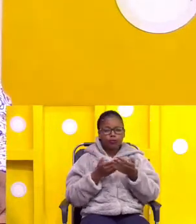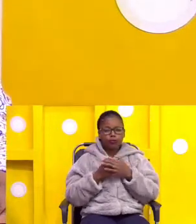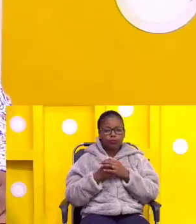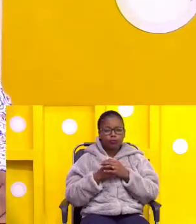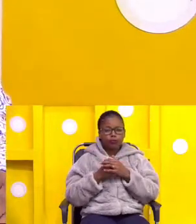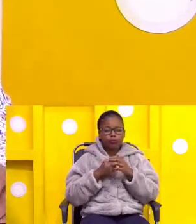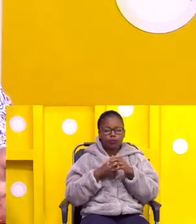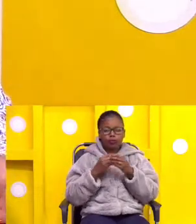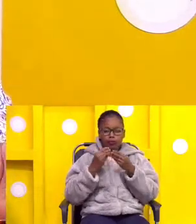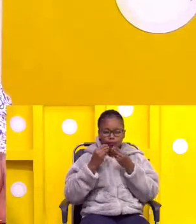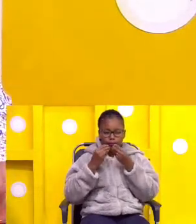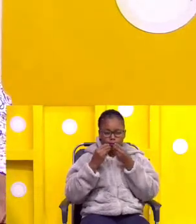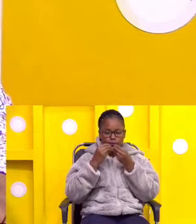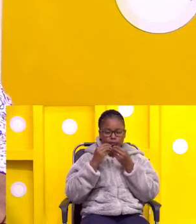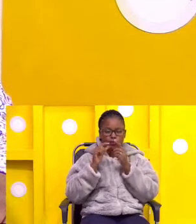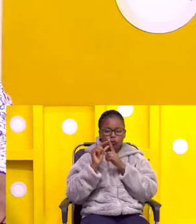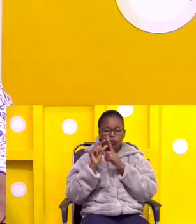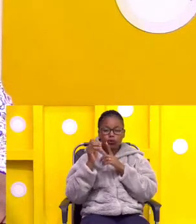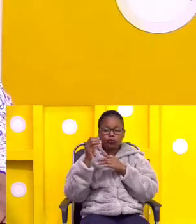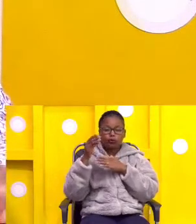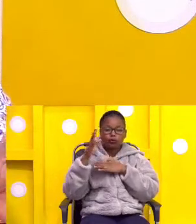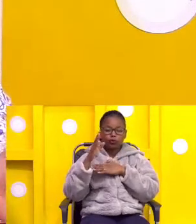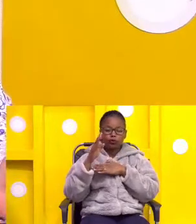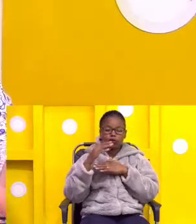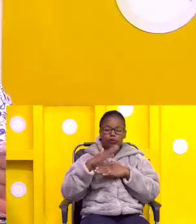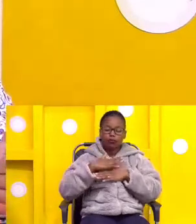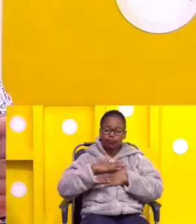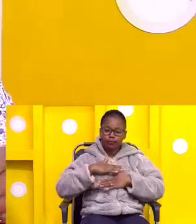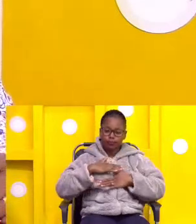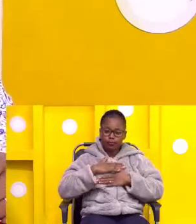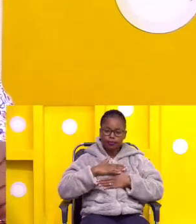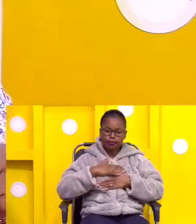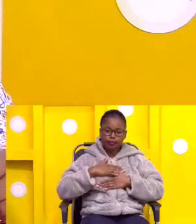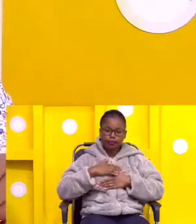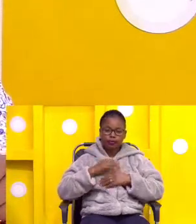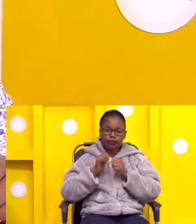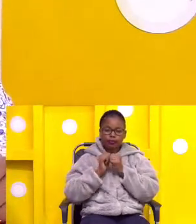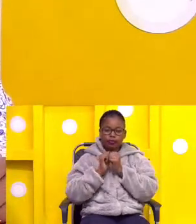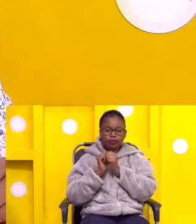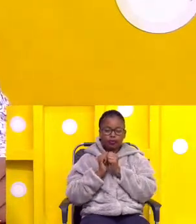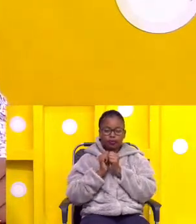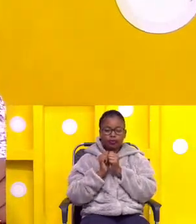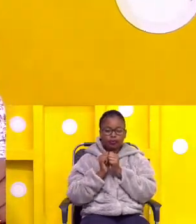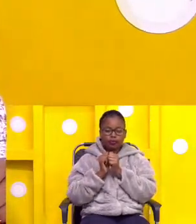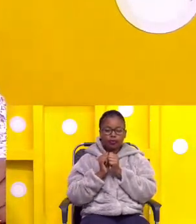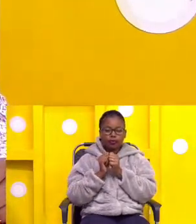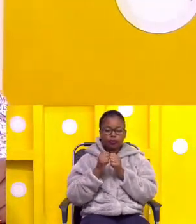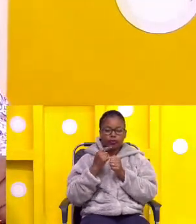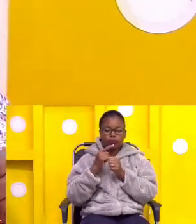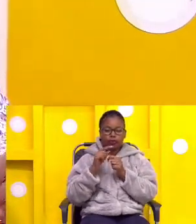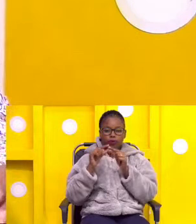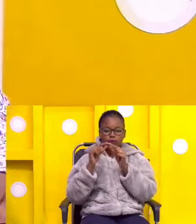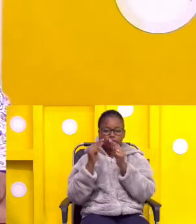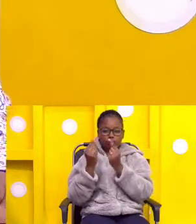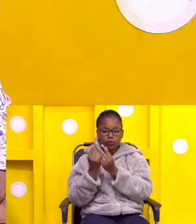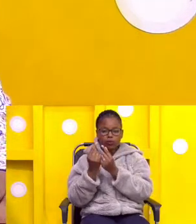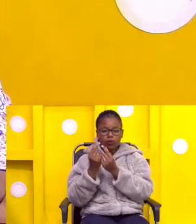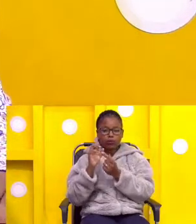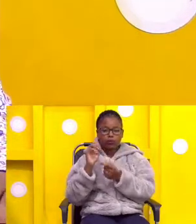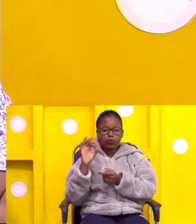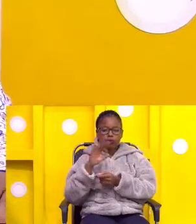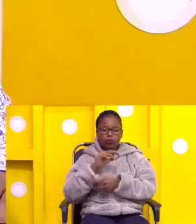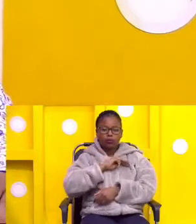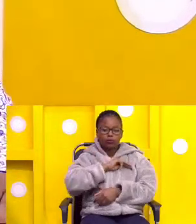tũkĩrĩanĩra kiugo kĩa Ngai, tũgĩthaitha Ngai hamwe, arĩa matarĩ makorwo makĩnyitanĩra na ithuĩ ta grupu ĩno ya